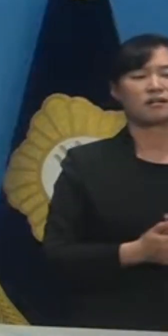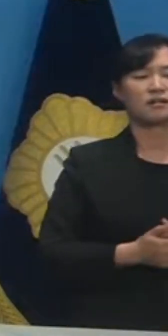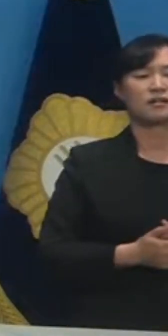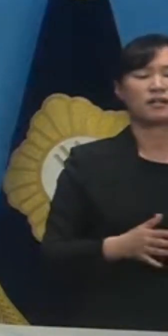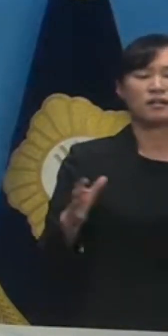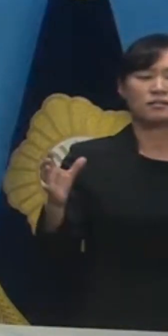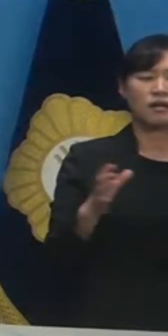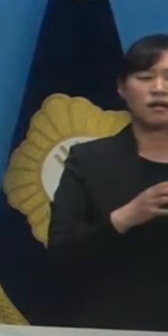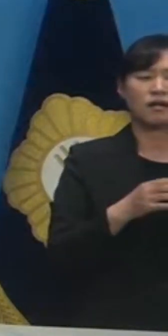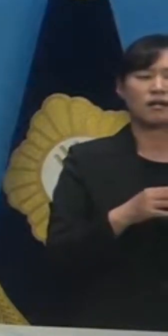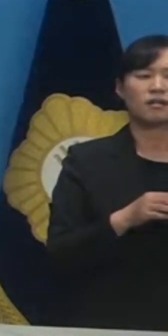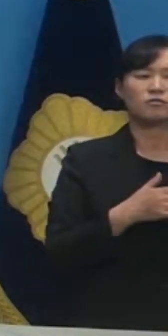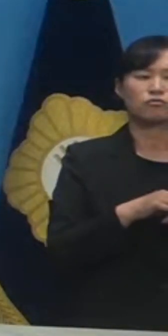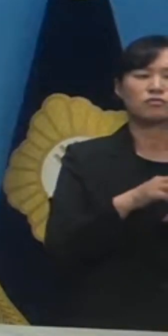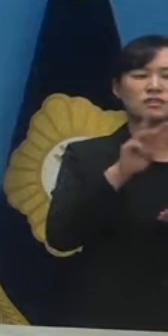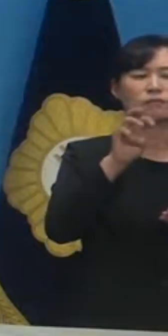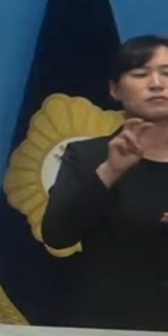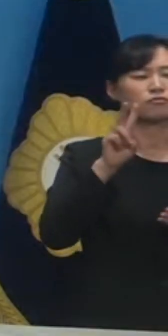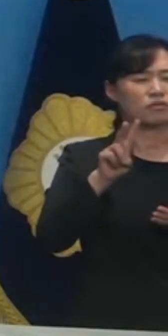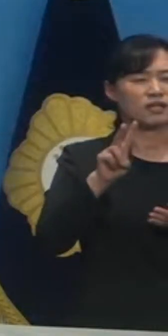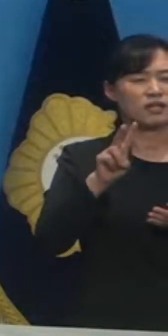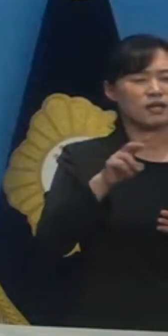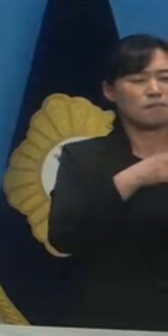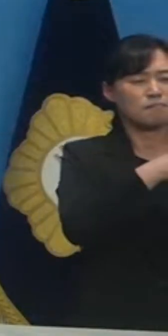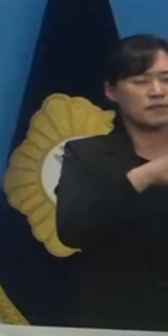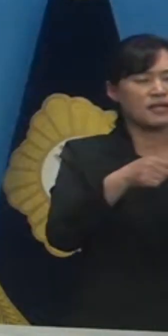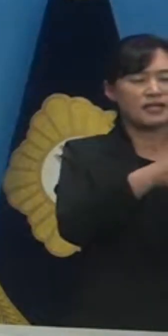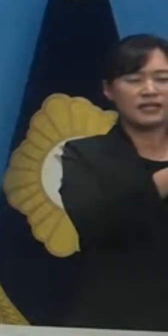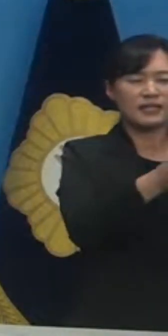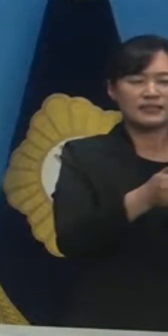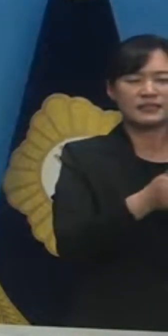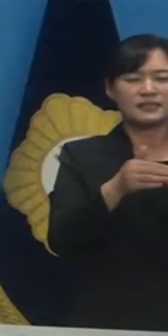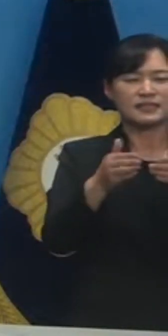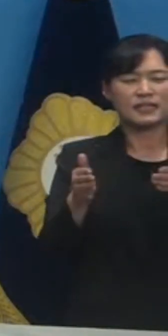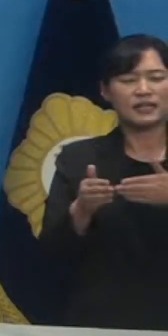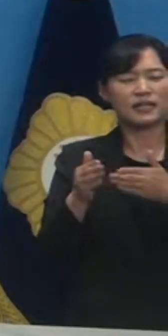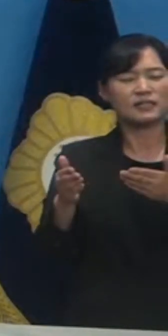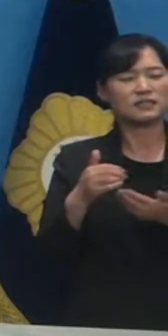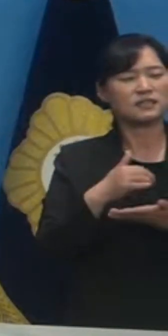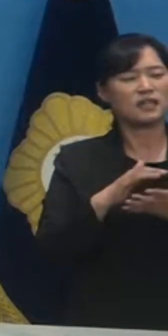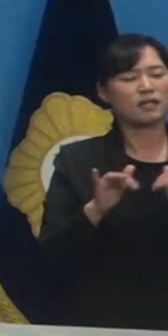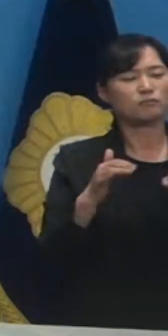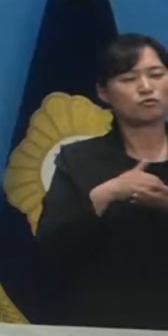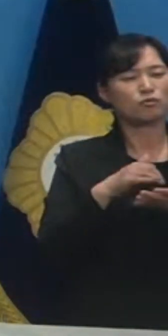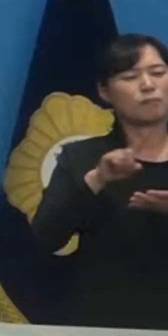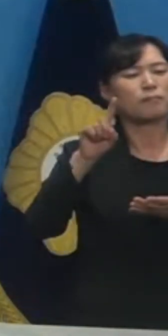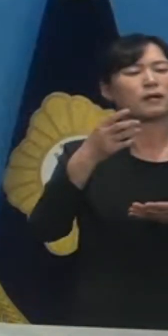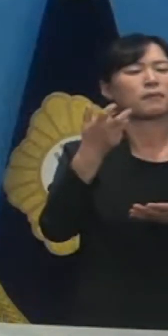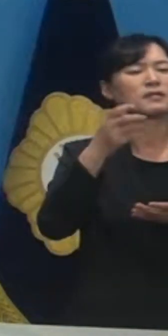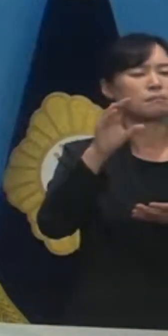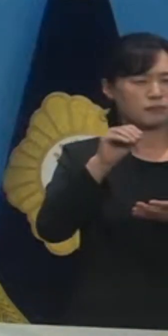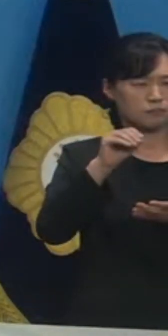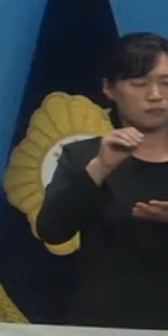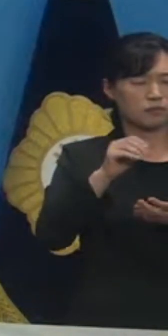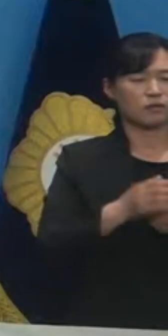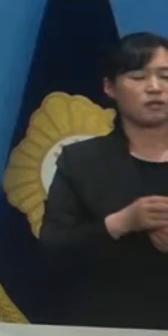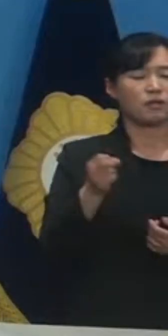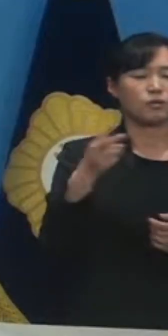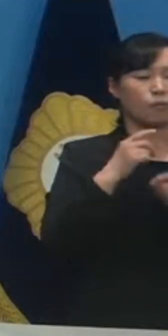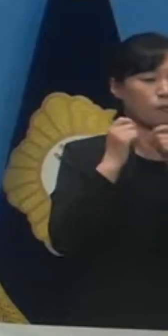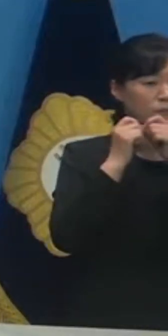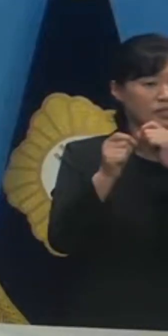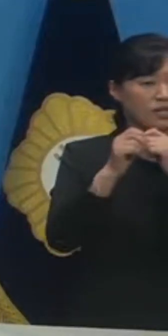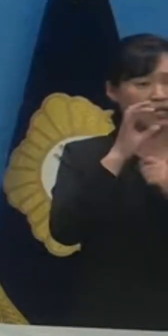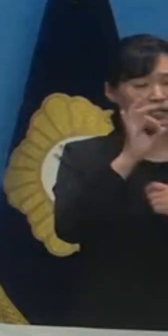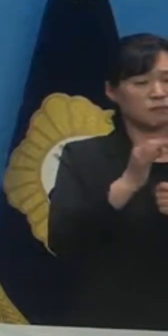총 32개 사기 피해 단체, 인원수로는 약 180만 명, 그리고 피해